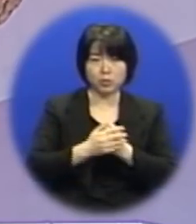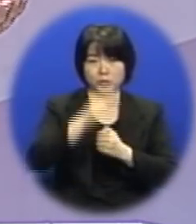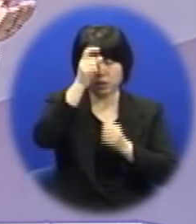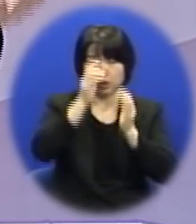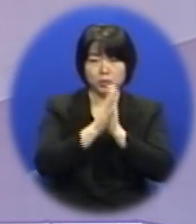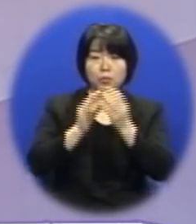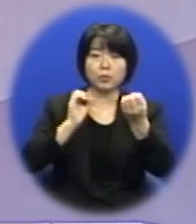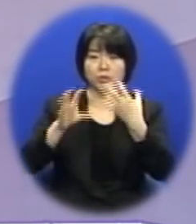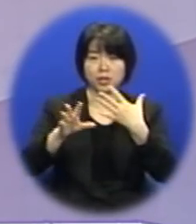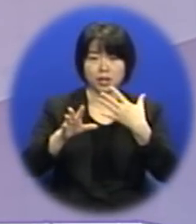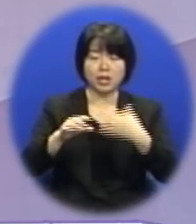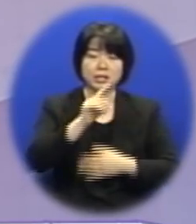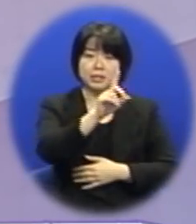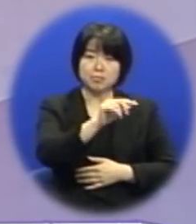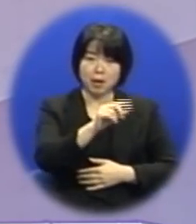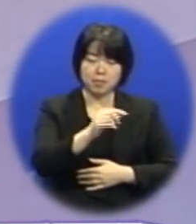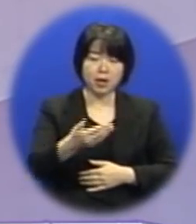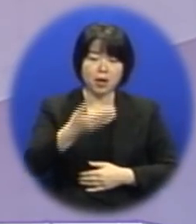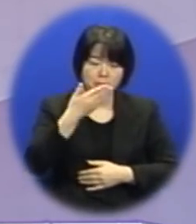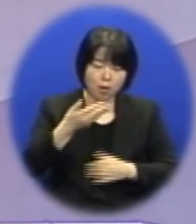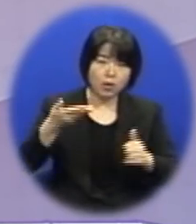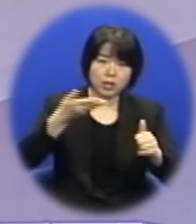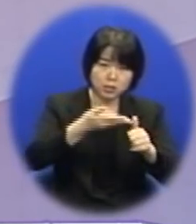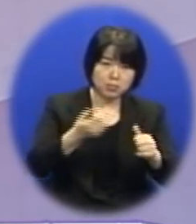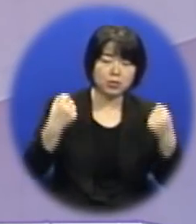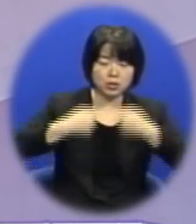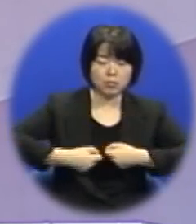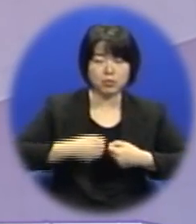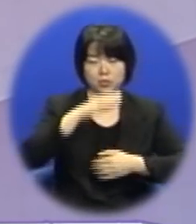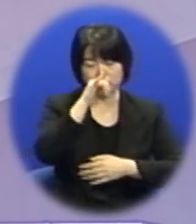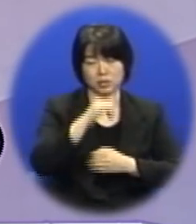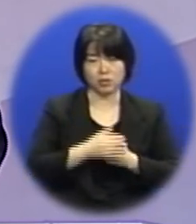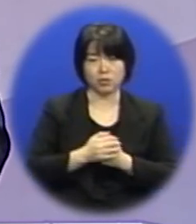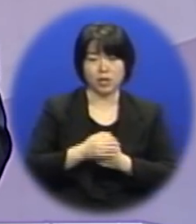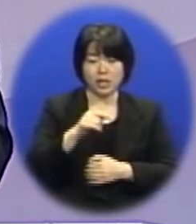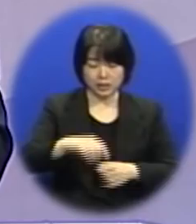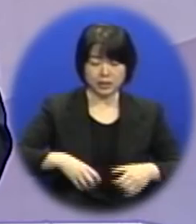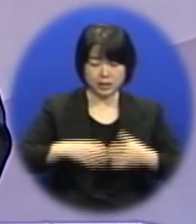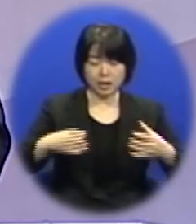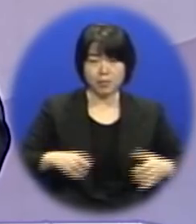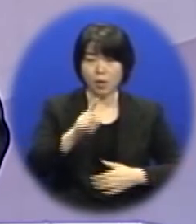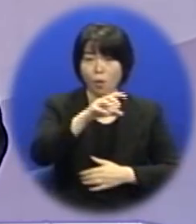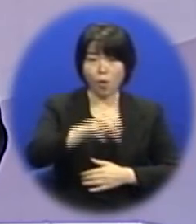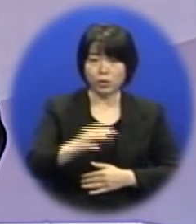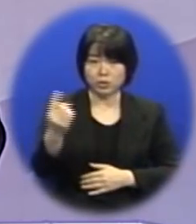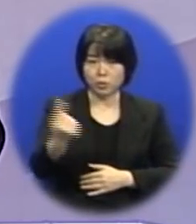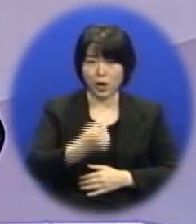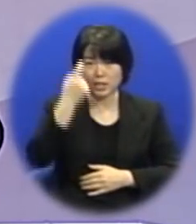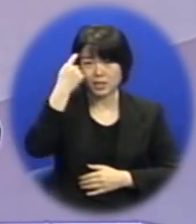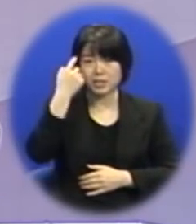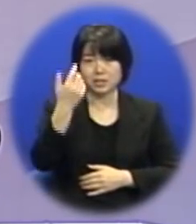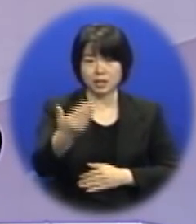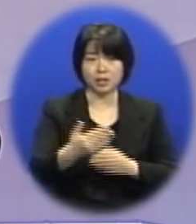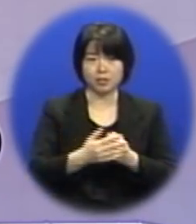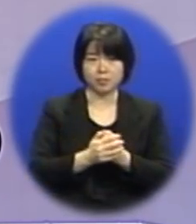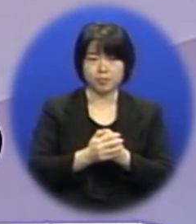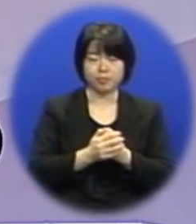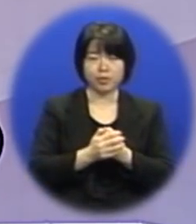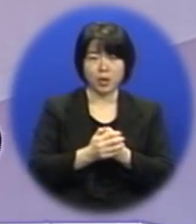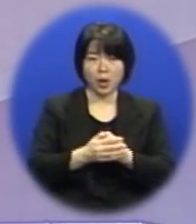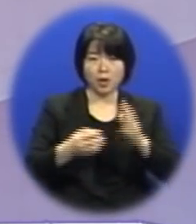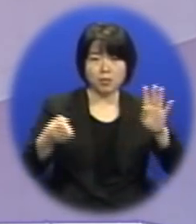입히고 기르셨어요. 그 담대함이 어디서 왔을까요? 빌립보서 4장 19절, 나의